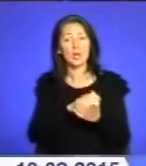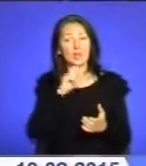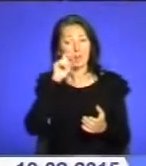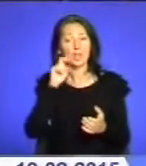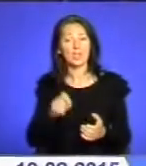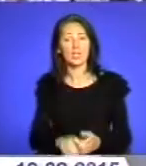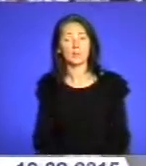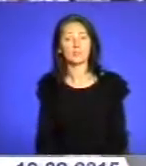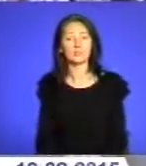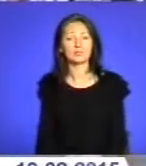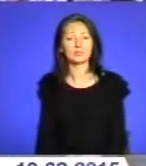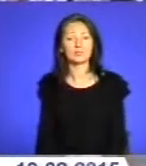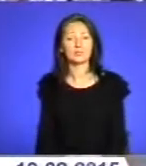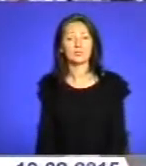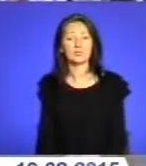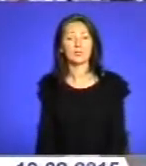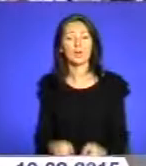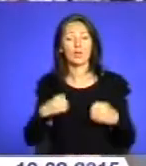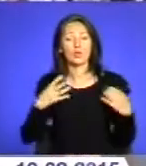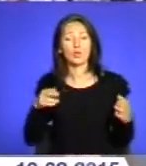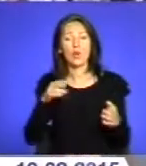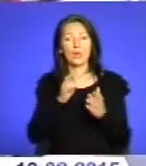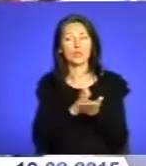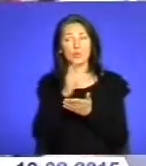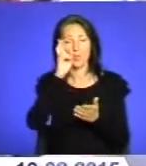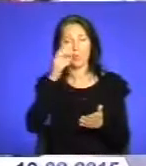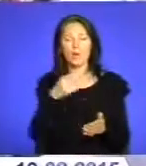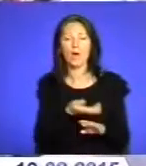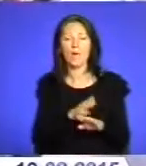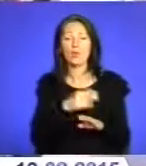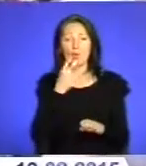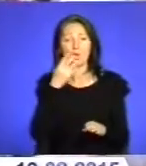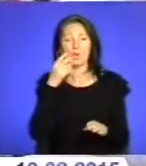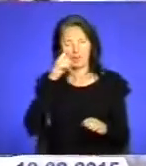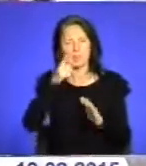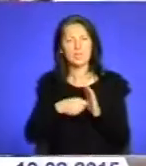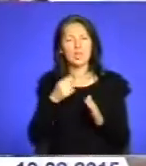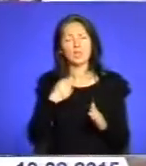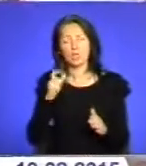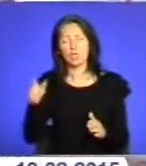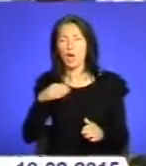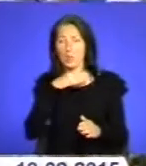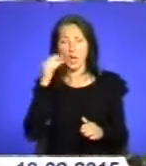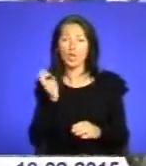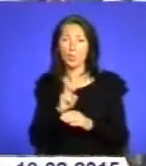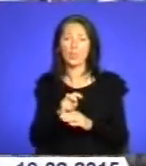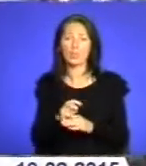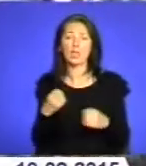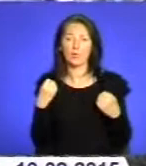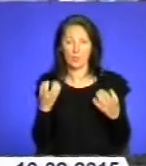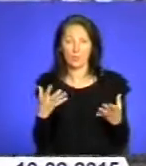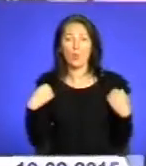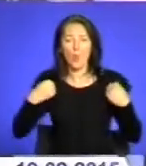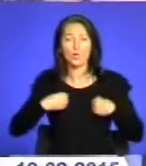Броди. На святковій літургії важко відразу упізнати солдатів. Багато із них прийшли у цивільному, одиниці – у